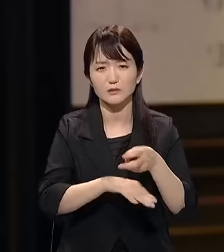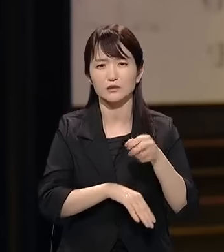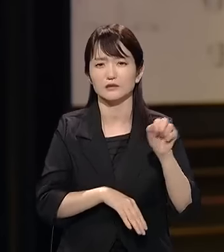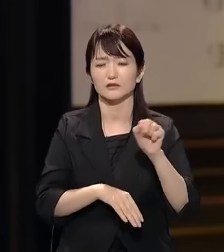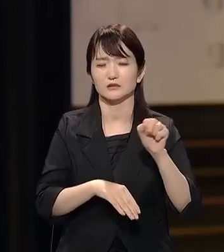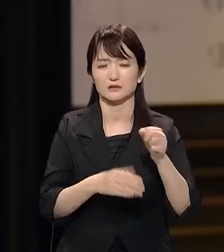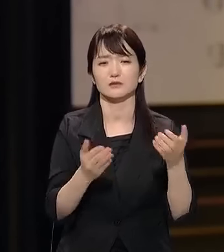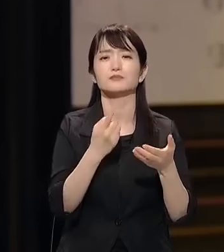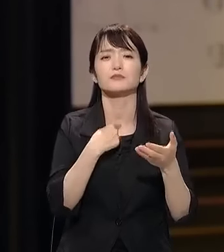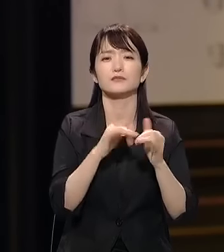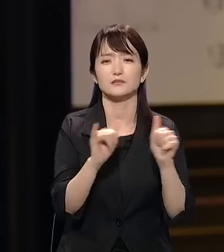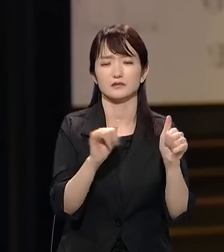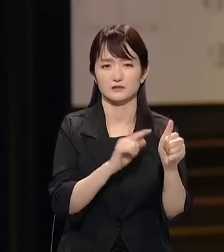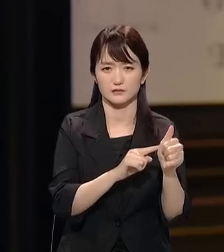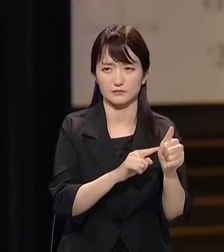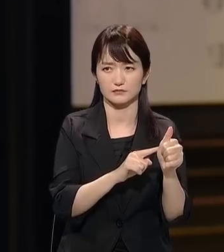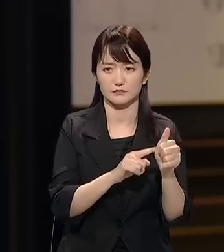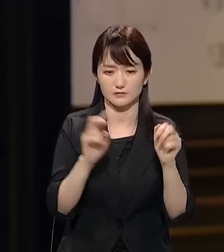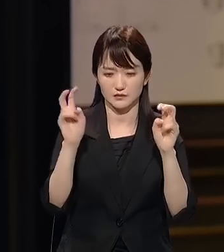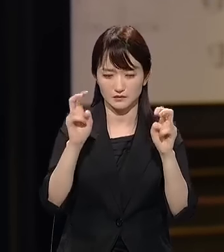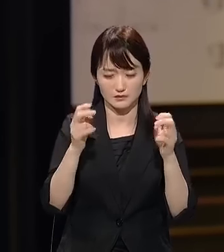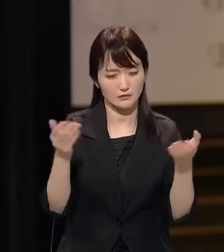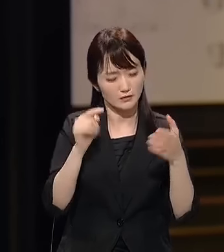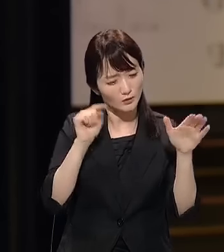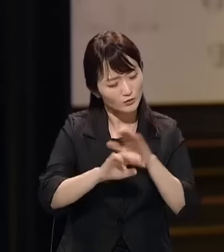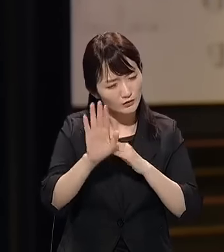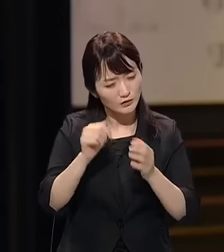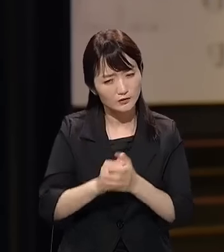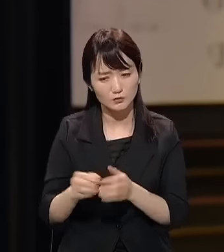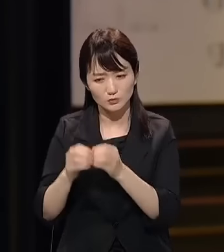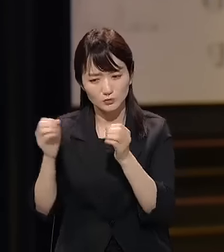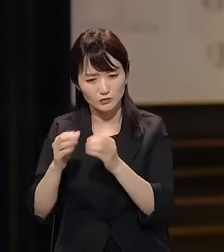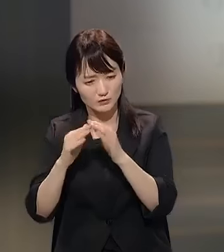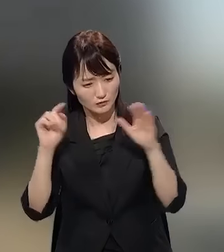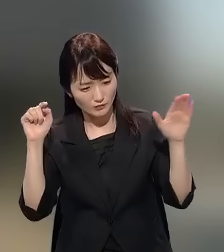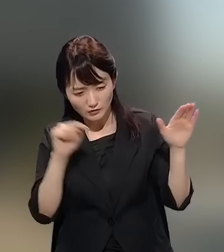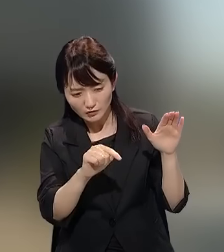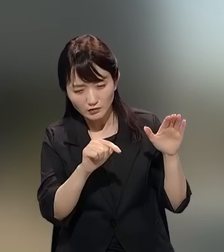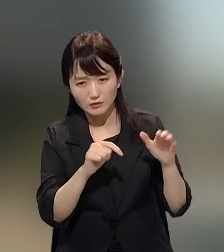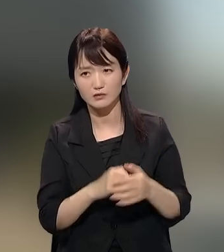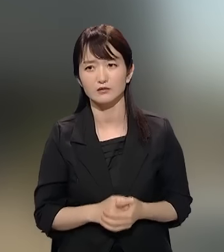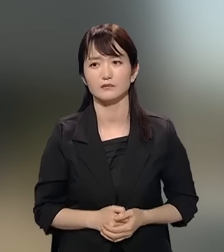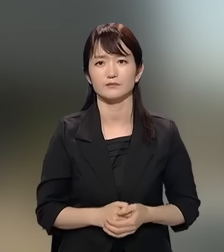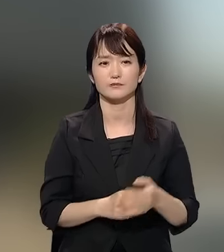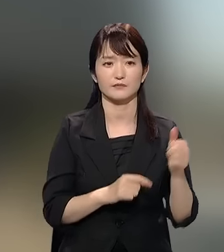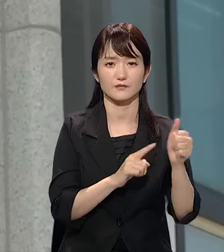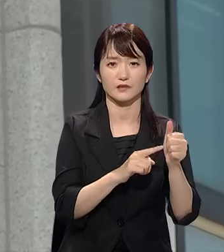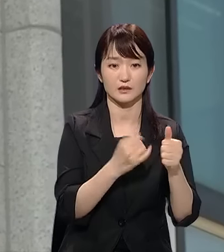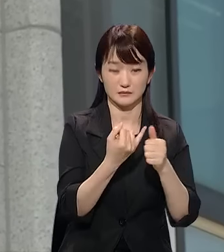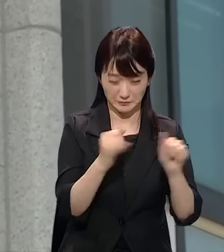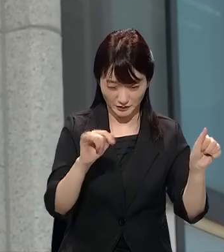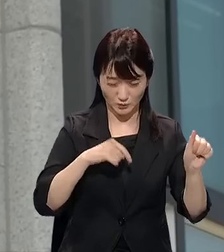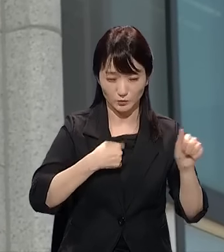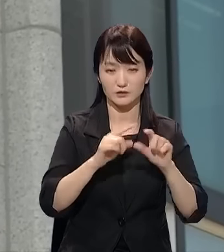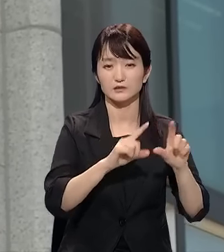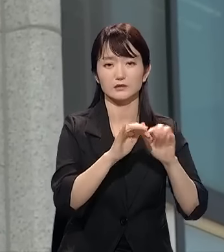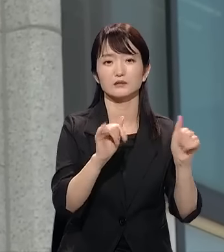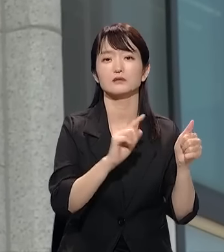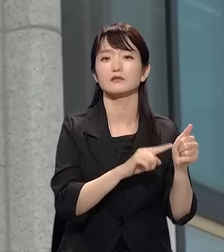남성이었다 합니다 회사에 출근을 하지 않아서 동료가 집으로 찾아가는데이 남성분이 이제 이혼하고 혼자 사는 그런 사람이었다고